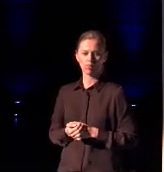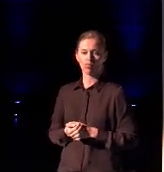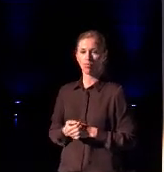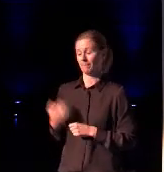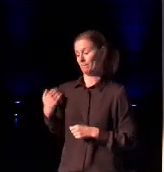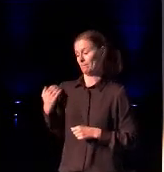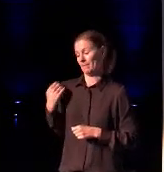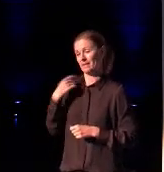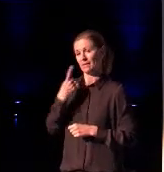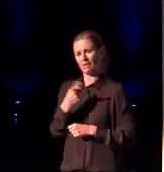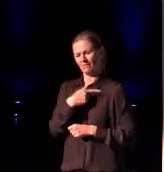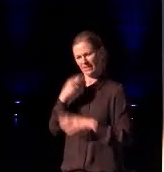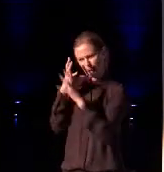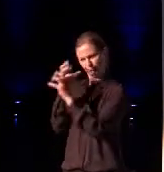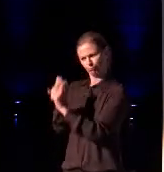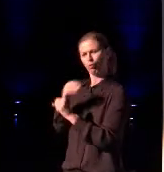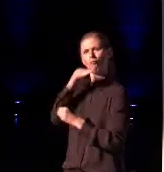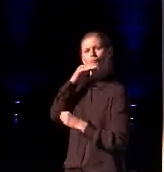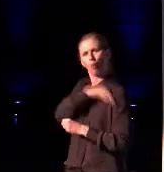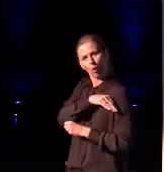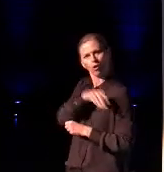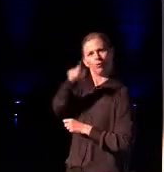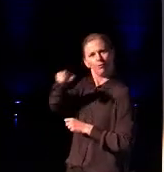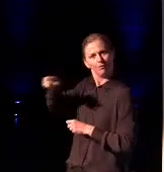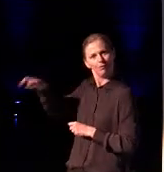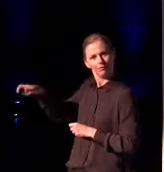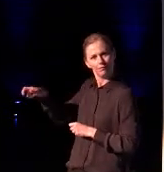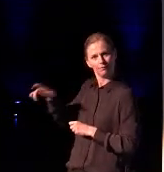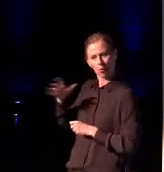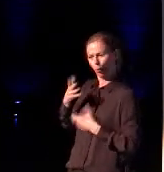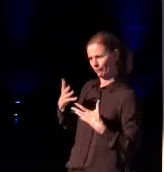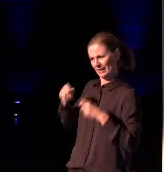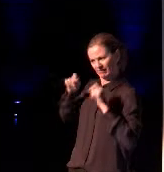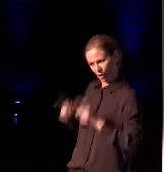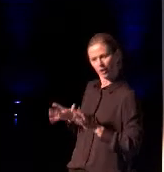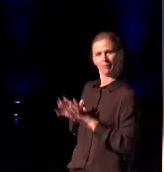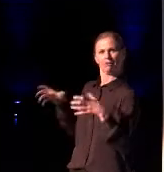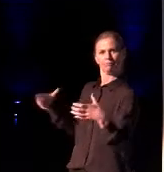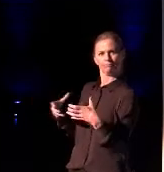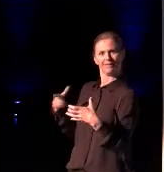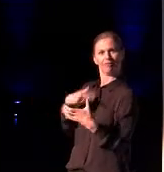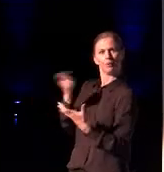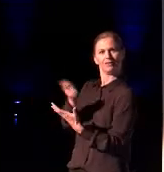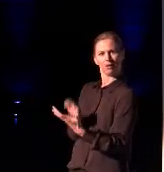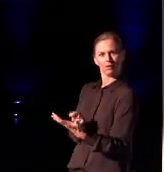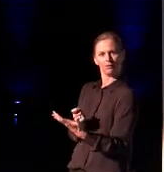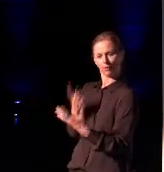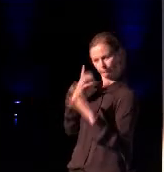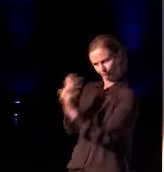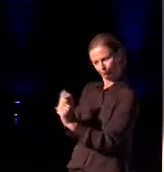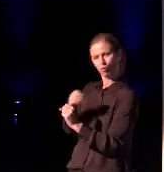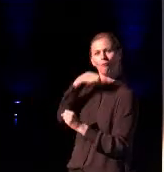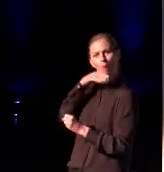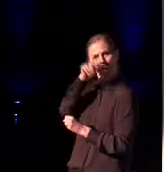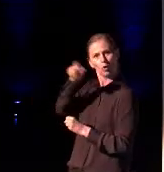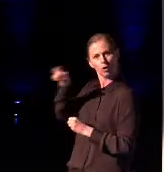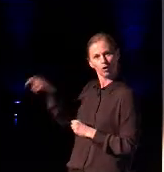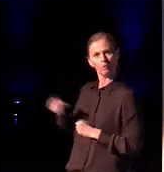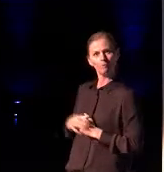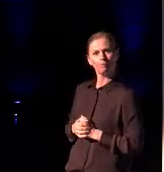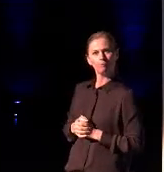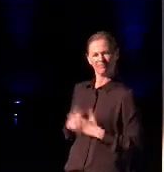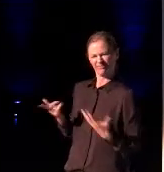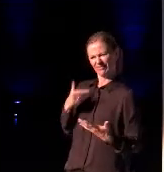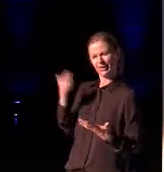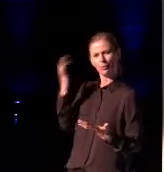Som jeg sa, så vi veldig opptatt av folk. Det det som startpunktet når vi designer, og det det vi tar utgangspunkt I. Og vi